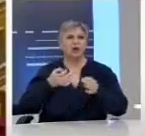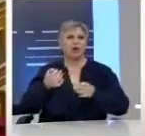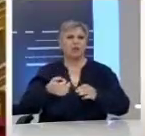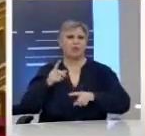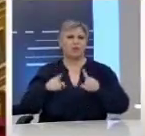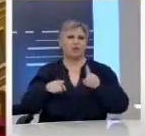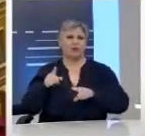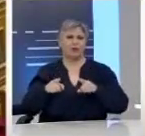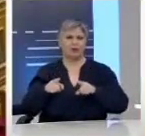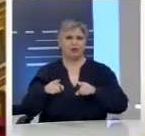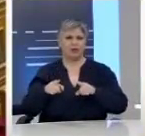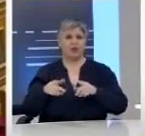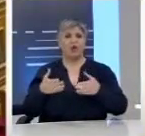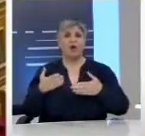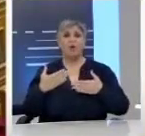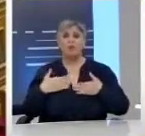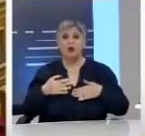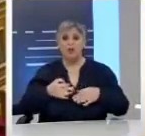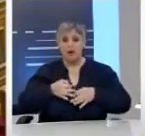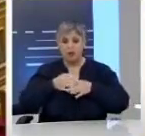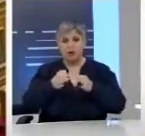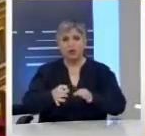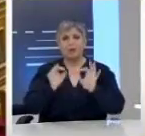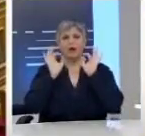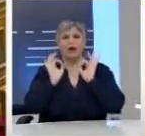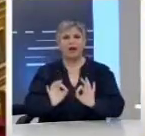να αναφέρω κάτι.